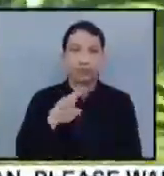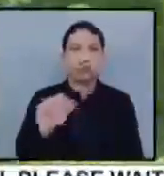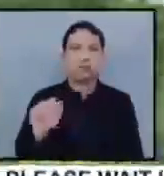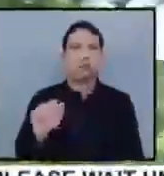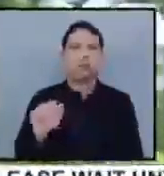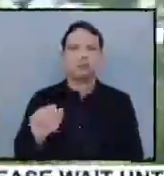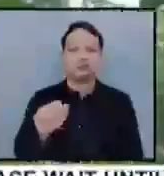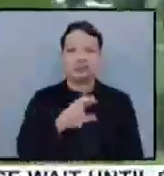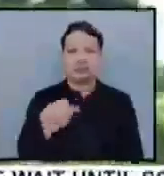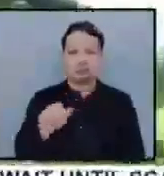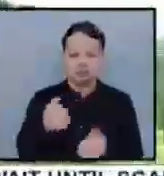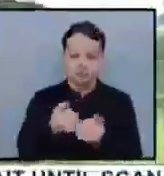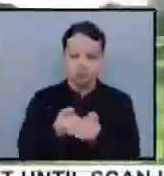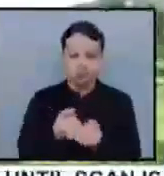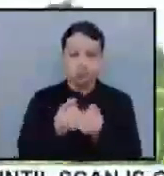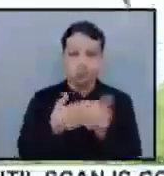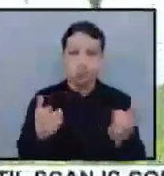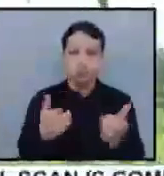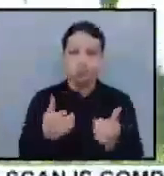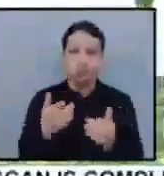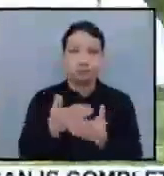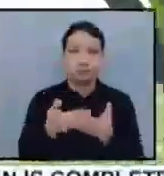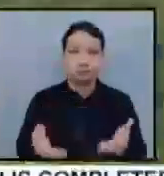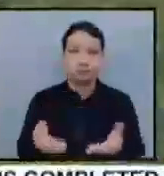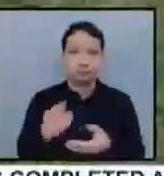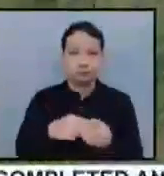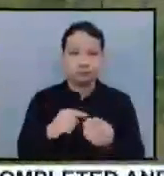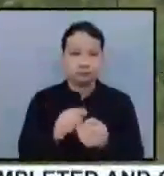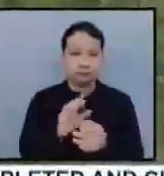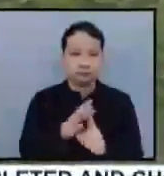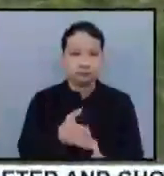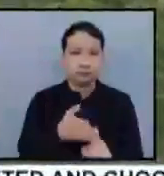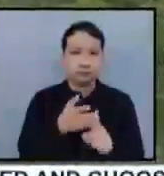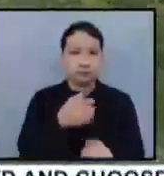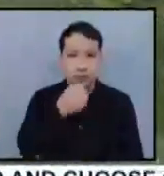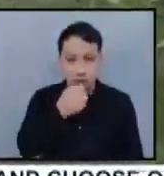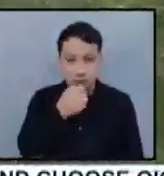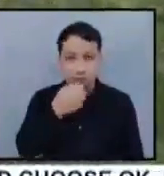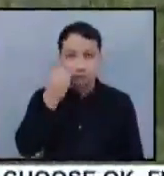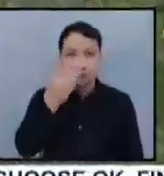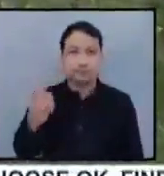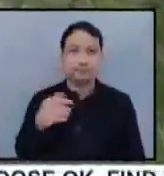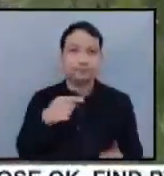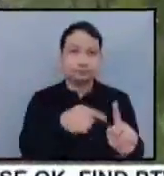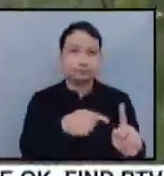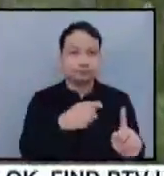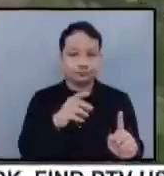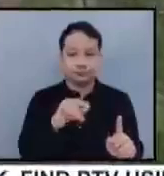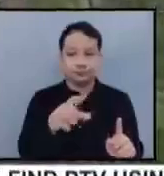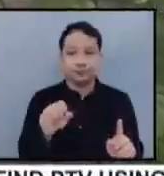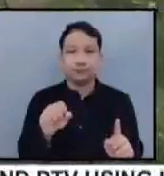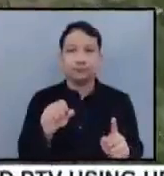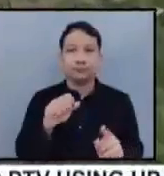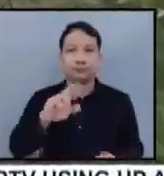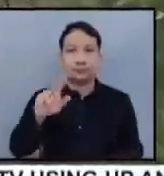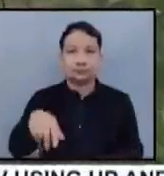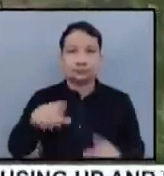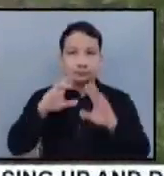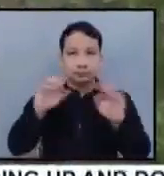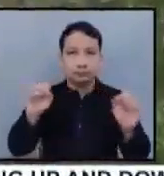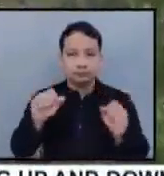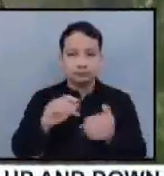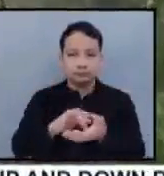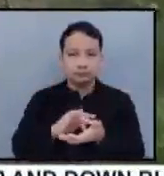taga-supply ng raw materials para sa isang sikat na gamot sa ubo. Ayon kay Dr. Eleanor T. Roquel, Vice President at Medical Director ng Rich